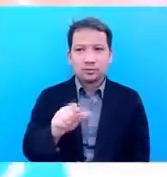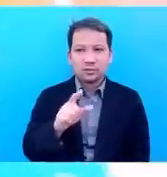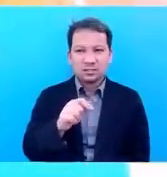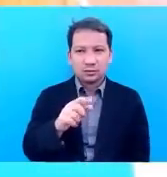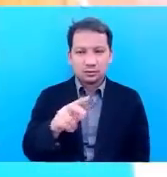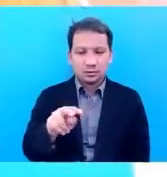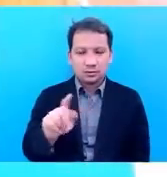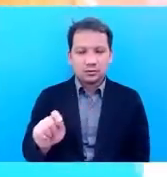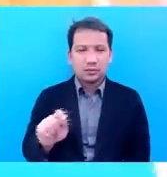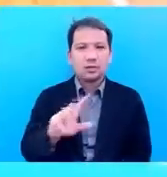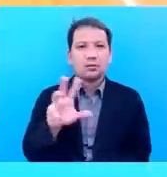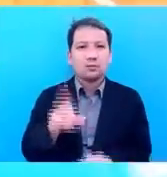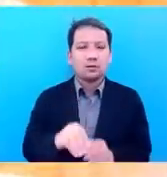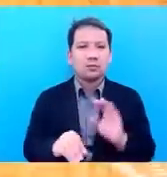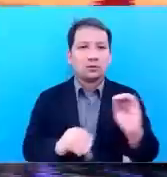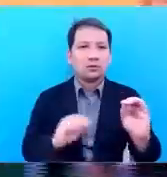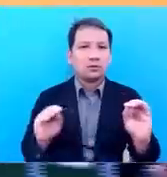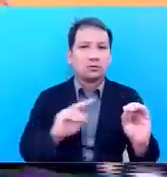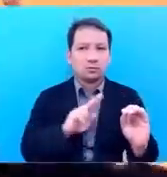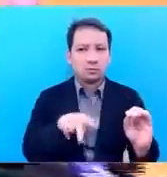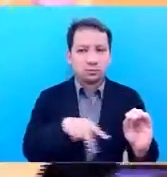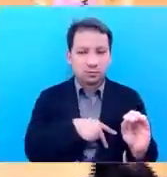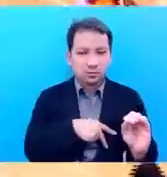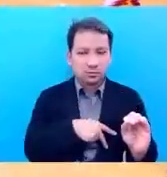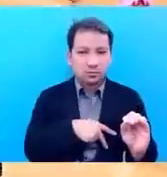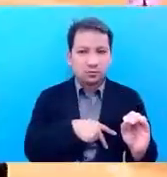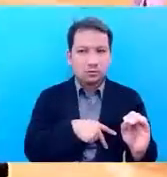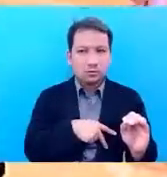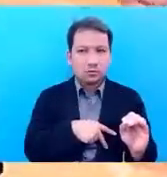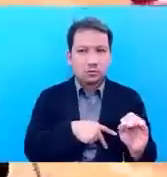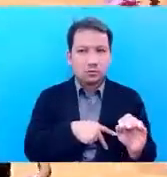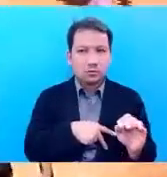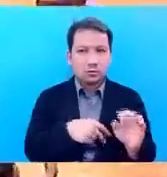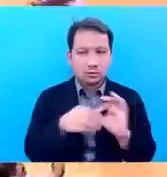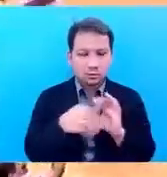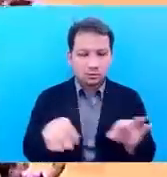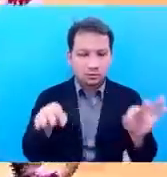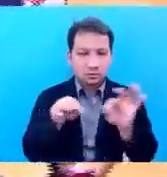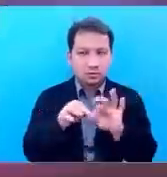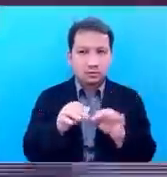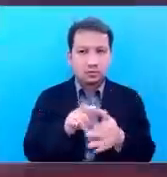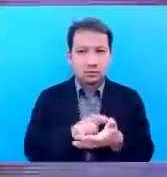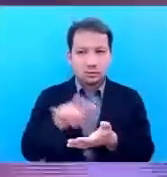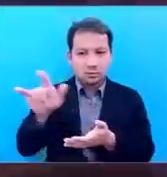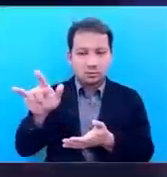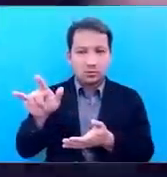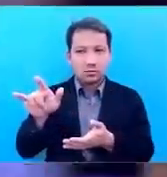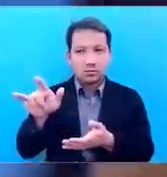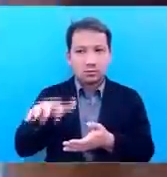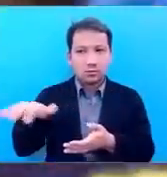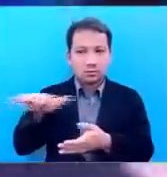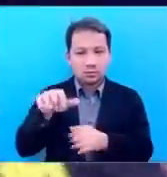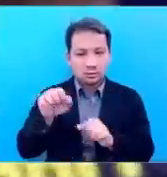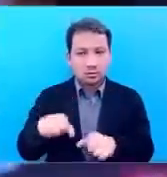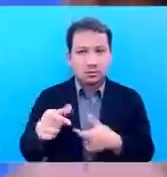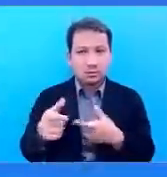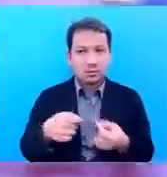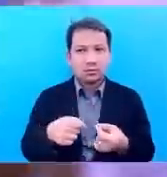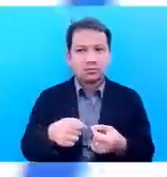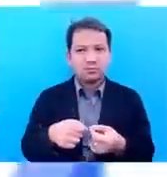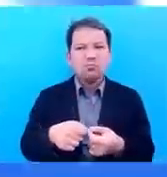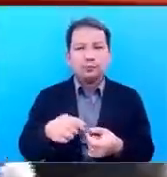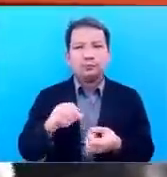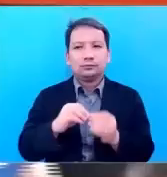kanya-kanya kasing personal commitments ang dalawang Phil-Am players at kailangan nilang umalis ng bansa para sa mga ito. Sina Scotty Thompson